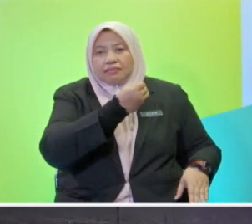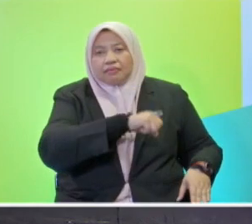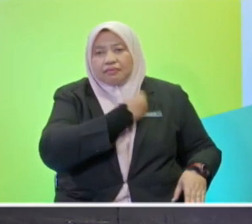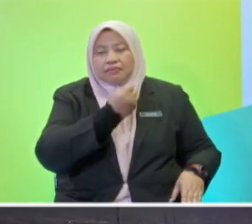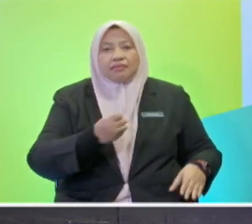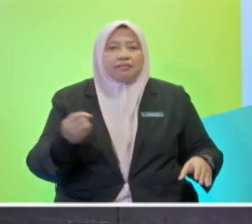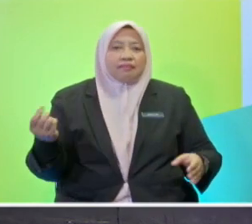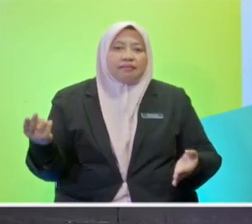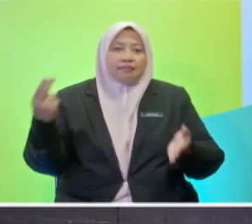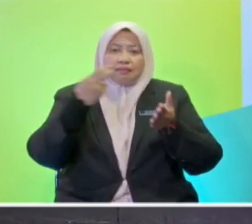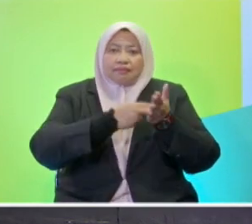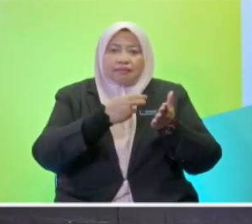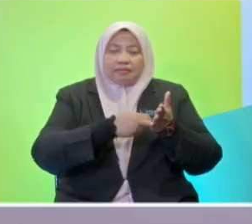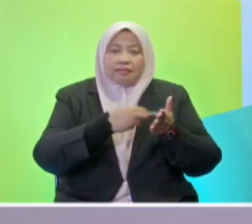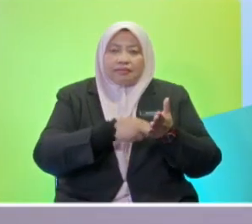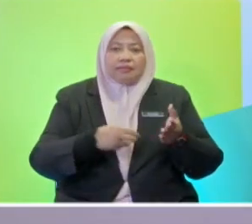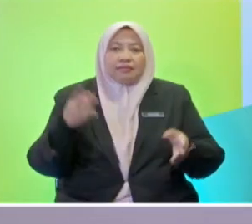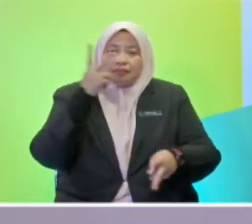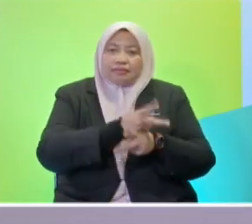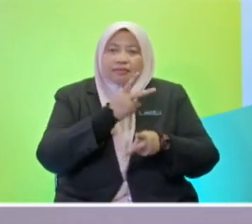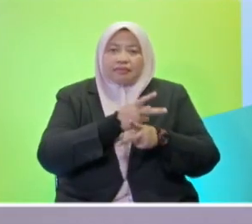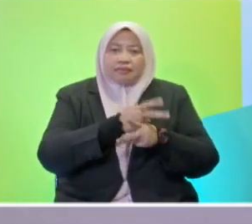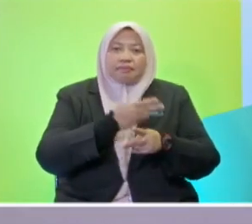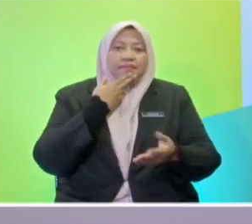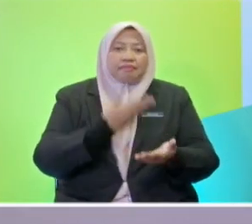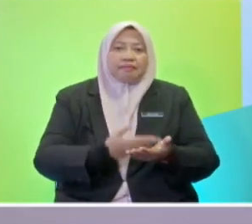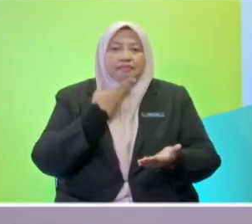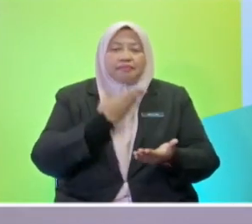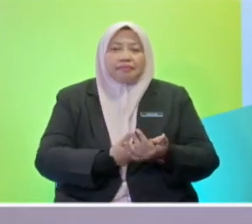hargai simpan elu elu